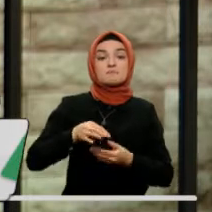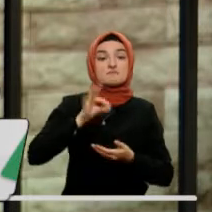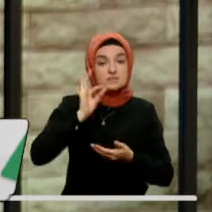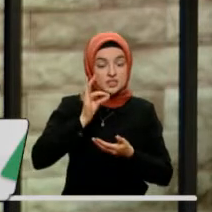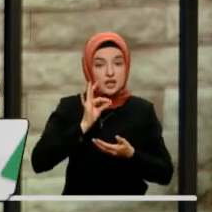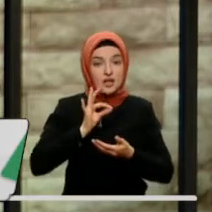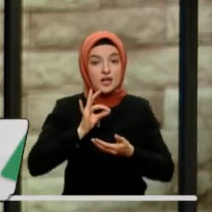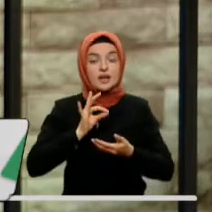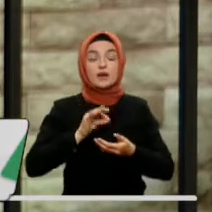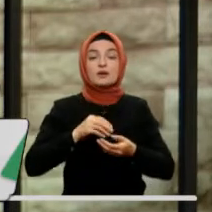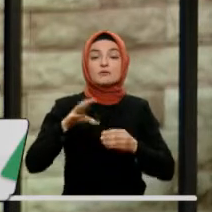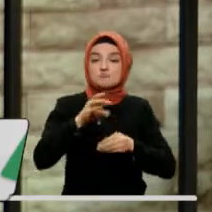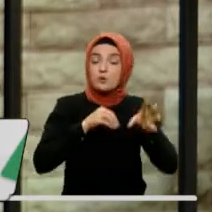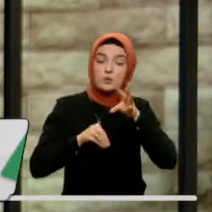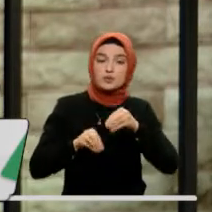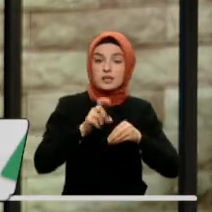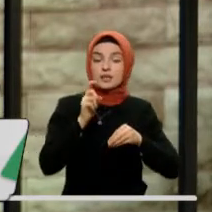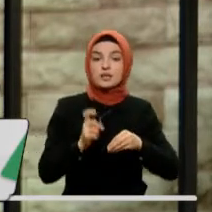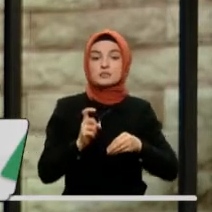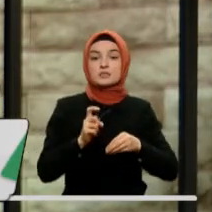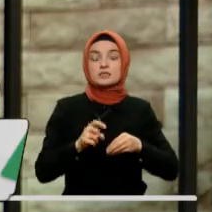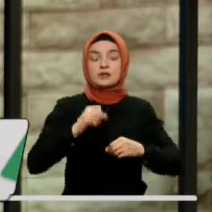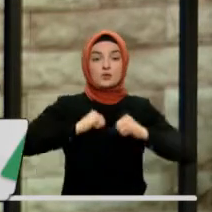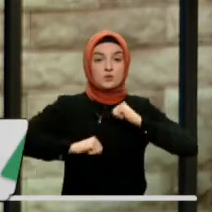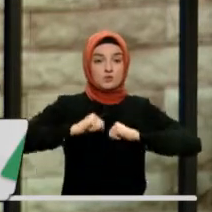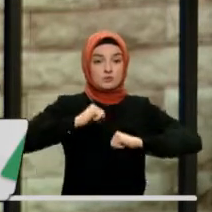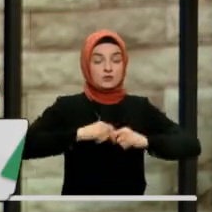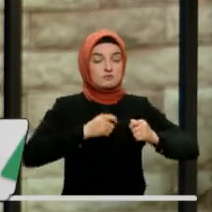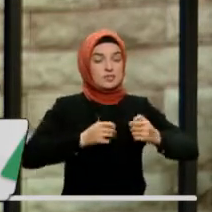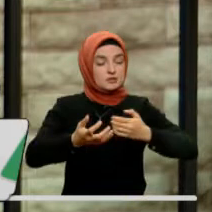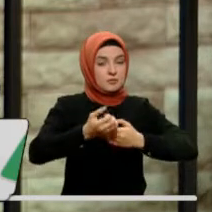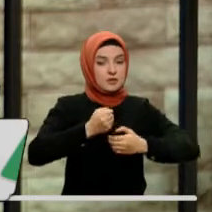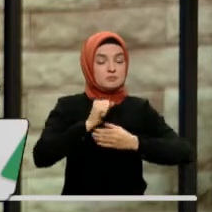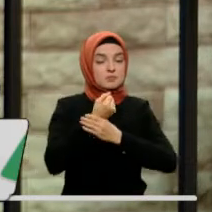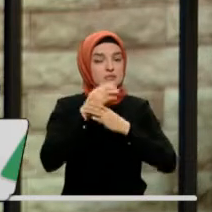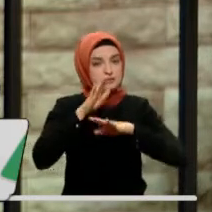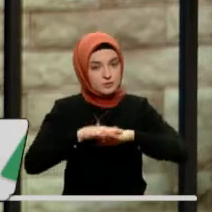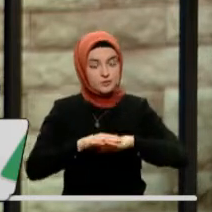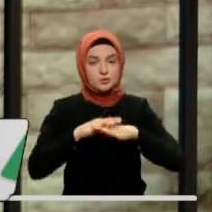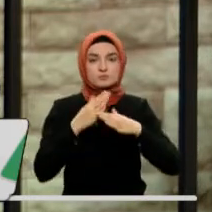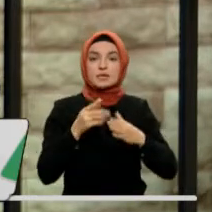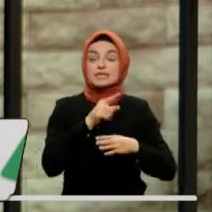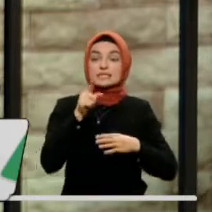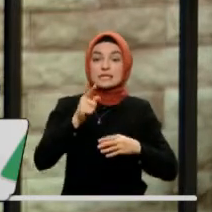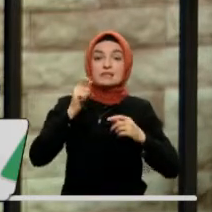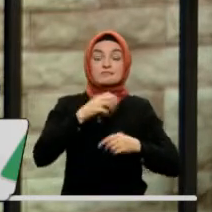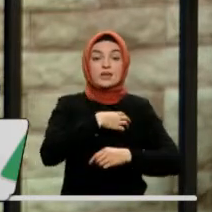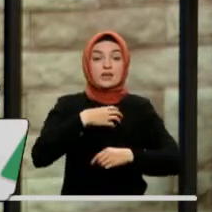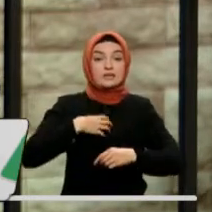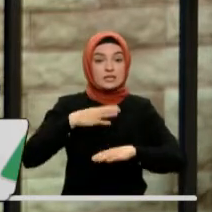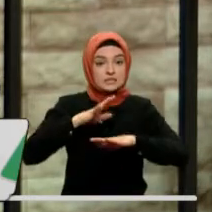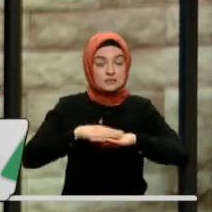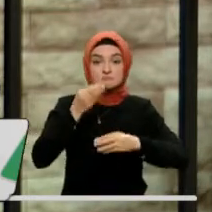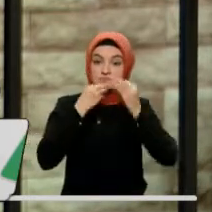şimdi üniversitede eğitim aldın. İşte mesleğini yapıyorsun. Toplayacak mısın kızım? Kayınvalidenin yaptığı yemekleri